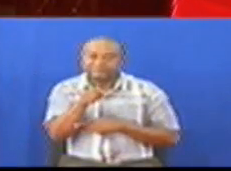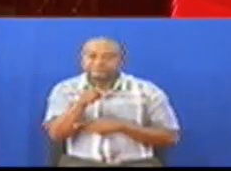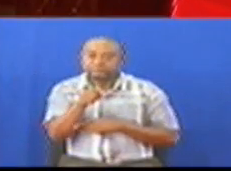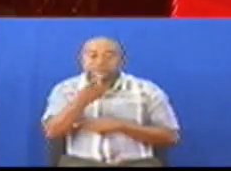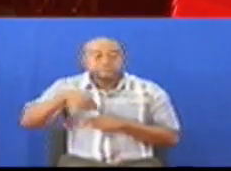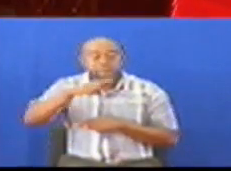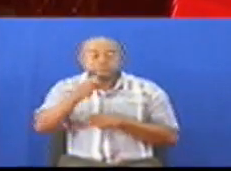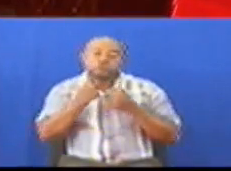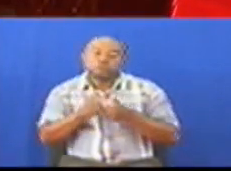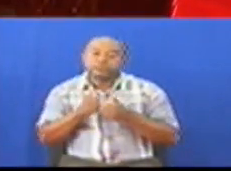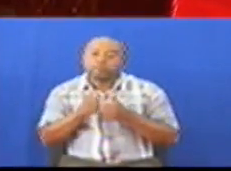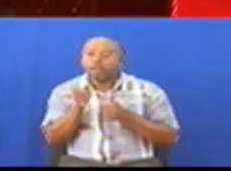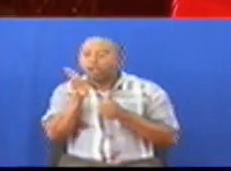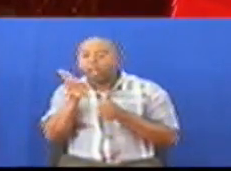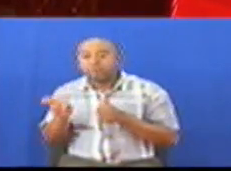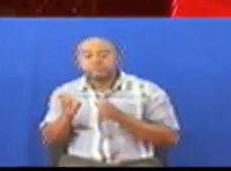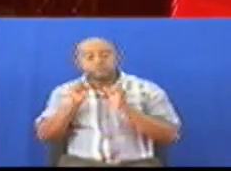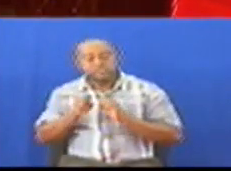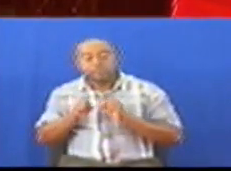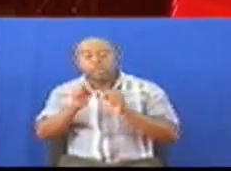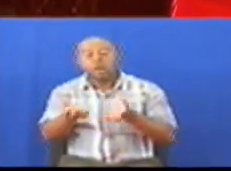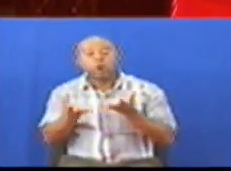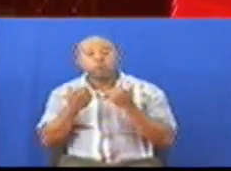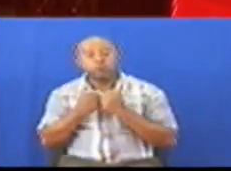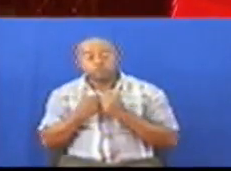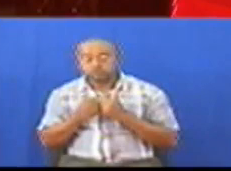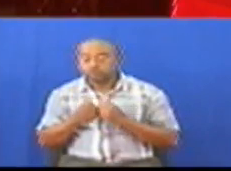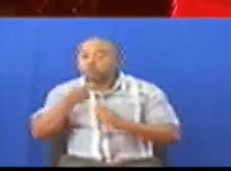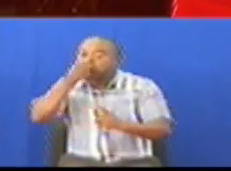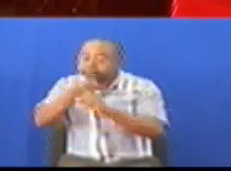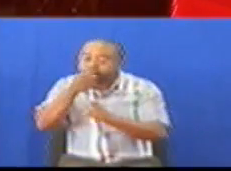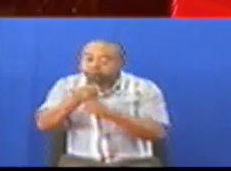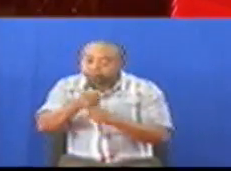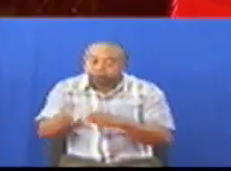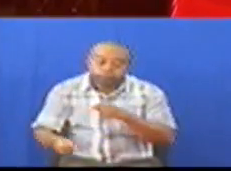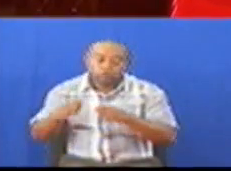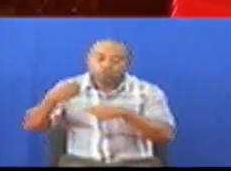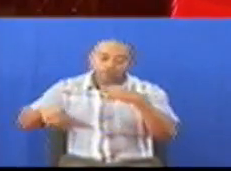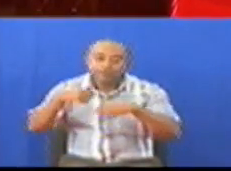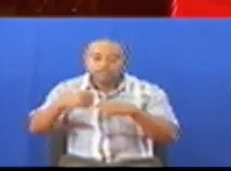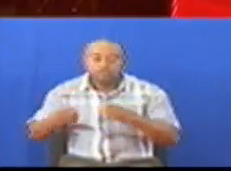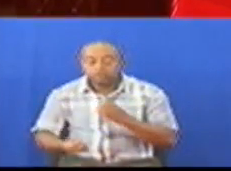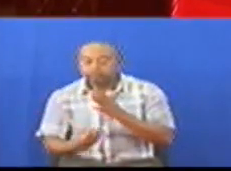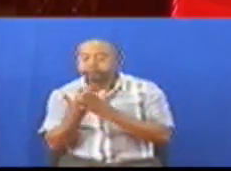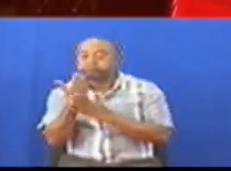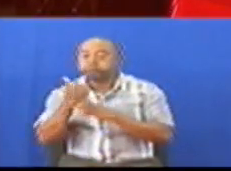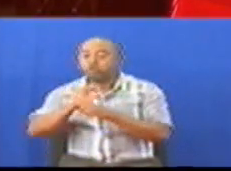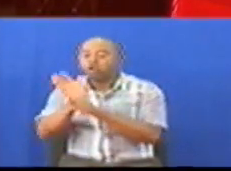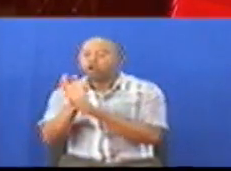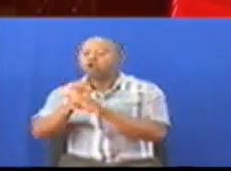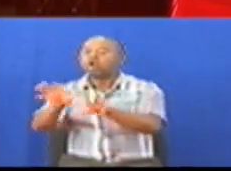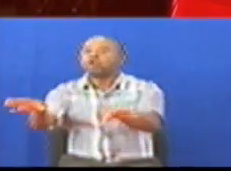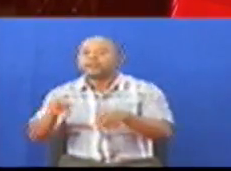tungetegemea halmashauri zetu zinakuwa na uwezo wa kupambana na mlipuko wa corona, kuhakikisha njaa katika jamii inakuwa ni